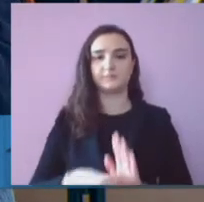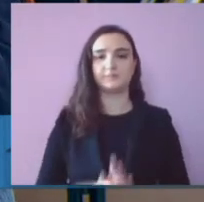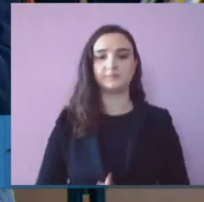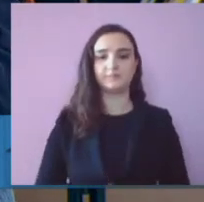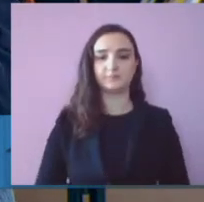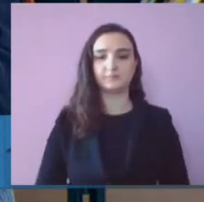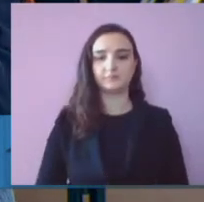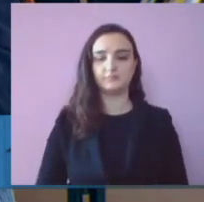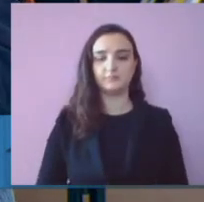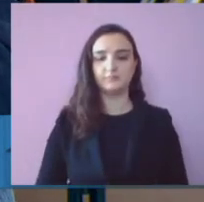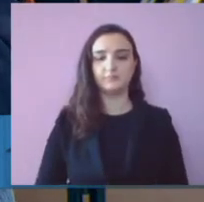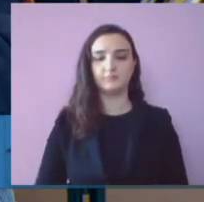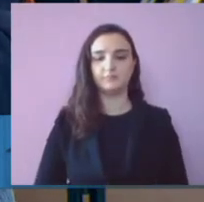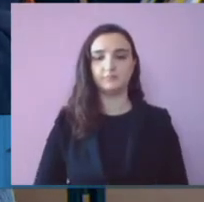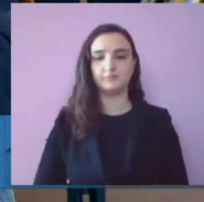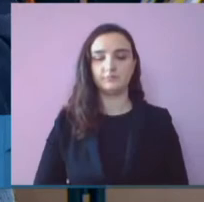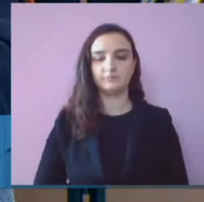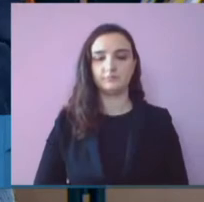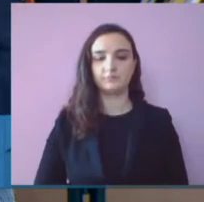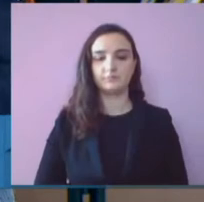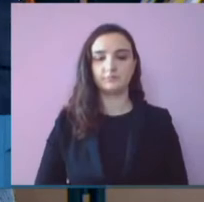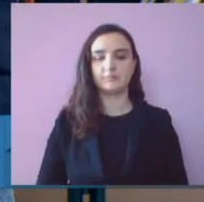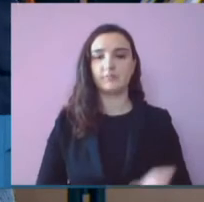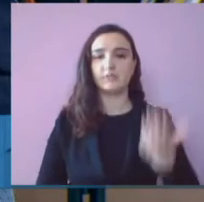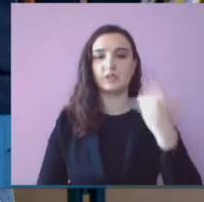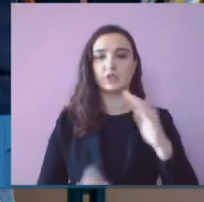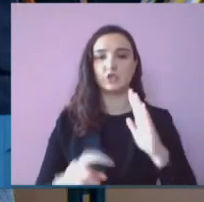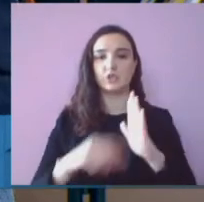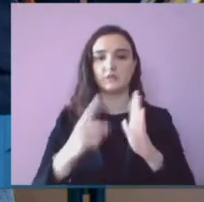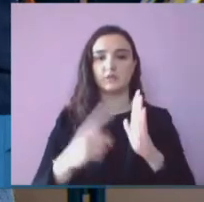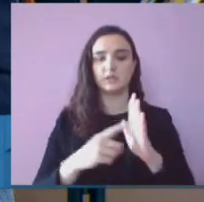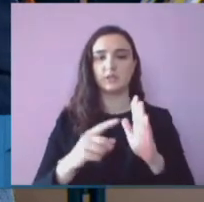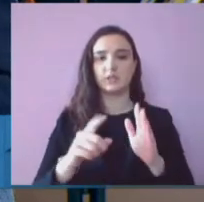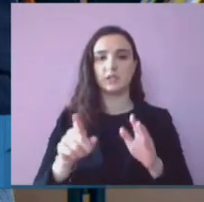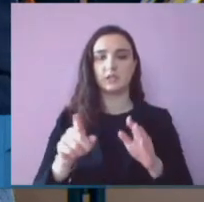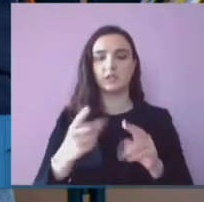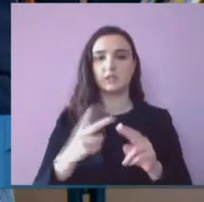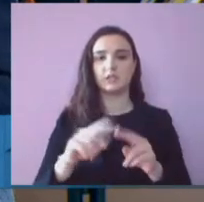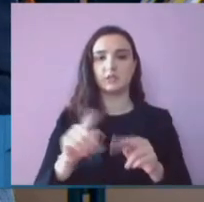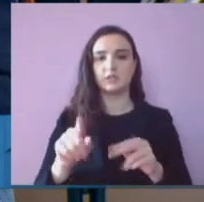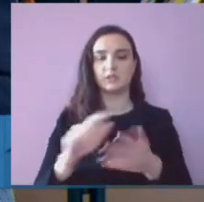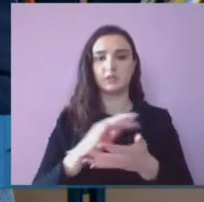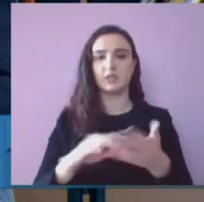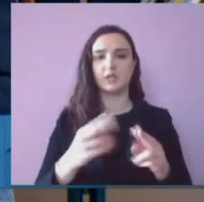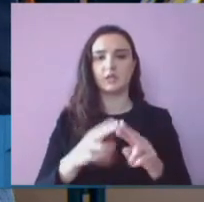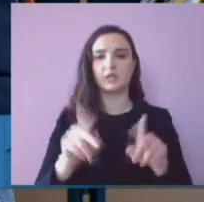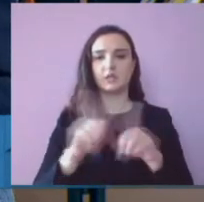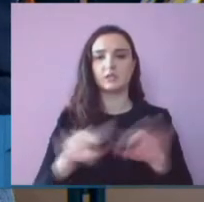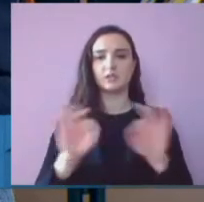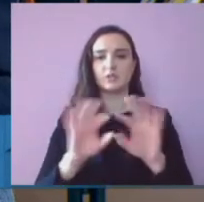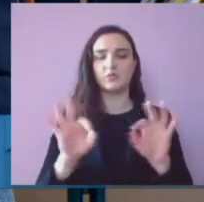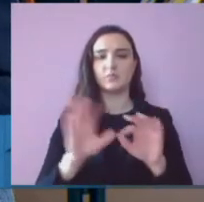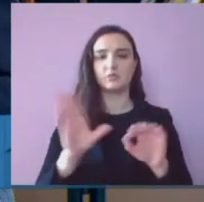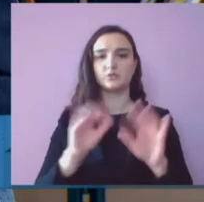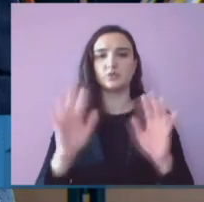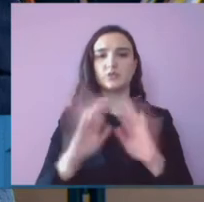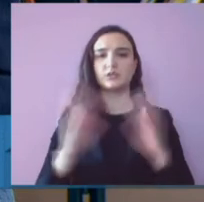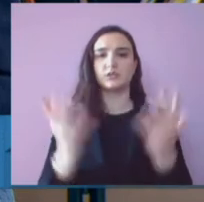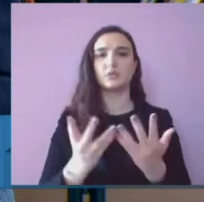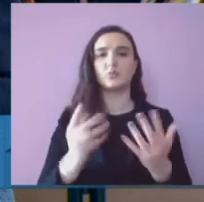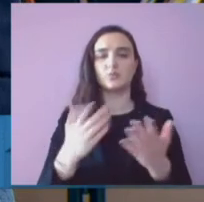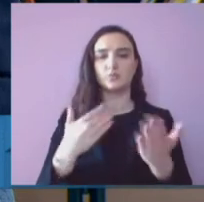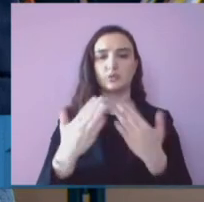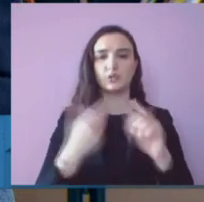Თითქმის იმ წინა კითხვის გაგრძელება, თითქმის, იმიტომ რომ აქაც ლაპარაკია ეგრეთ წოდებული სოციალური